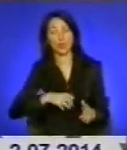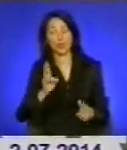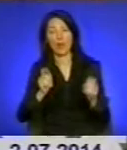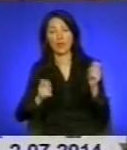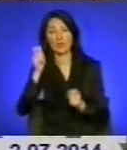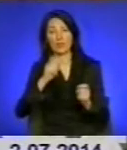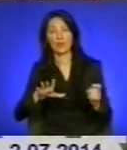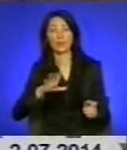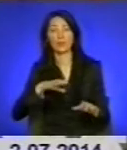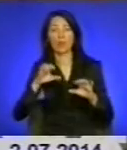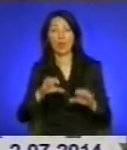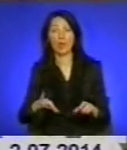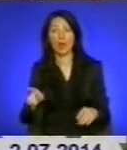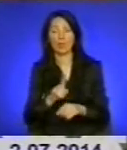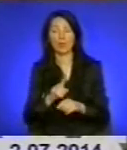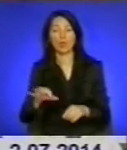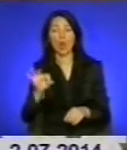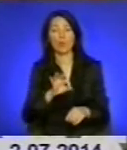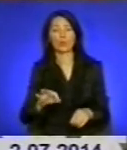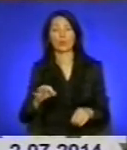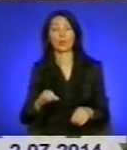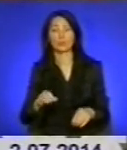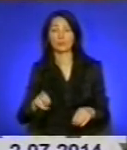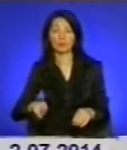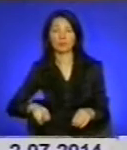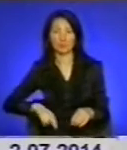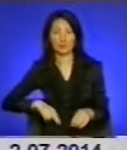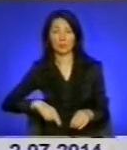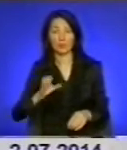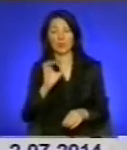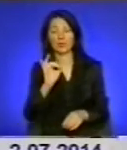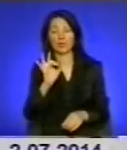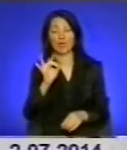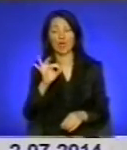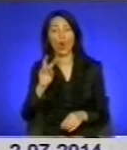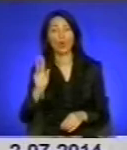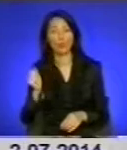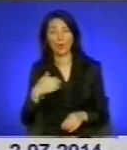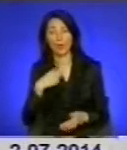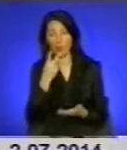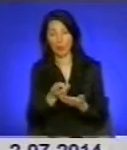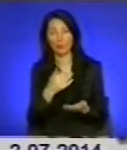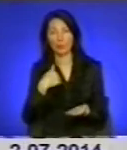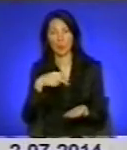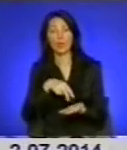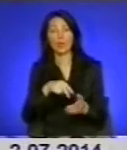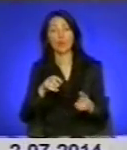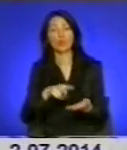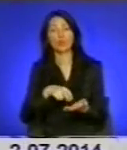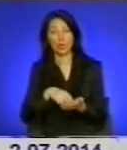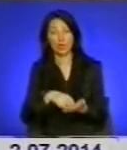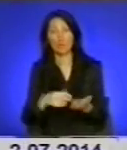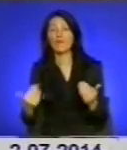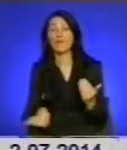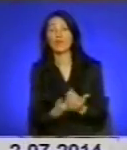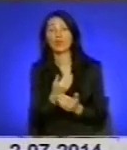побував і голова Тернопільської Обласної Державної адміністрації Олег Сиротюк ми бачимо що ми стаємо з колінами відроджуємо свою